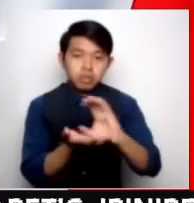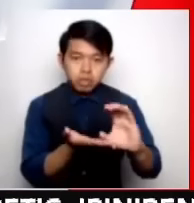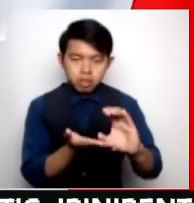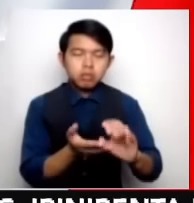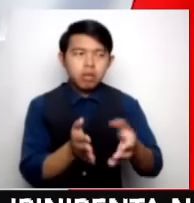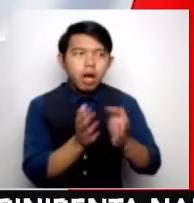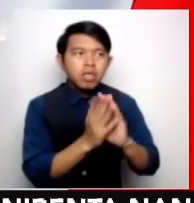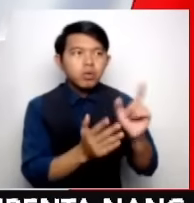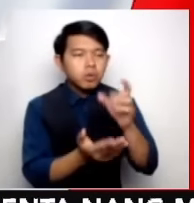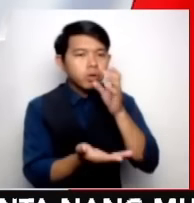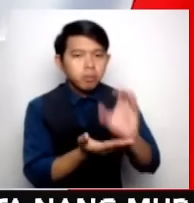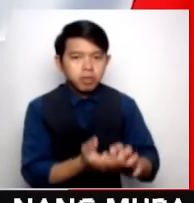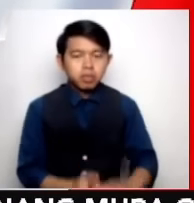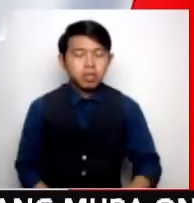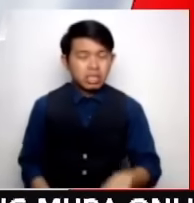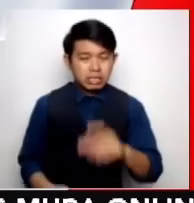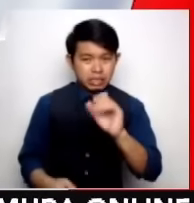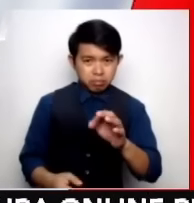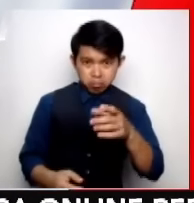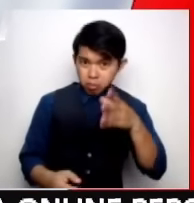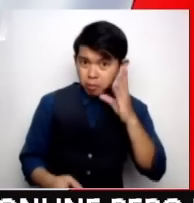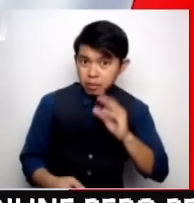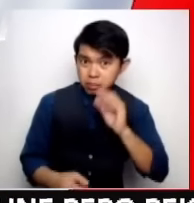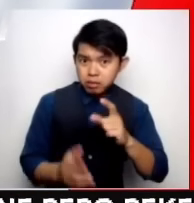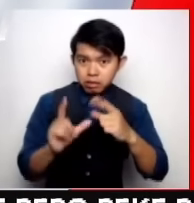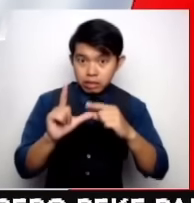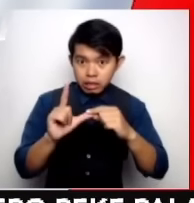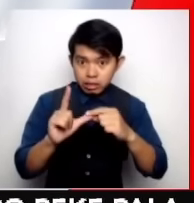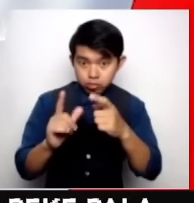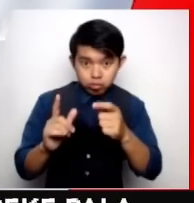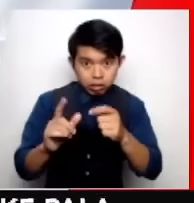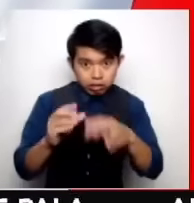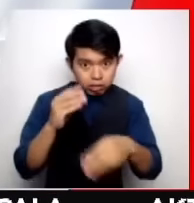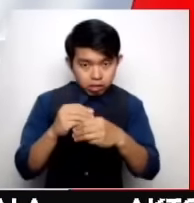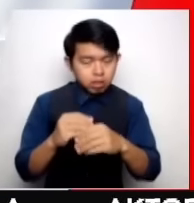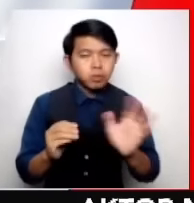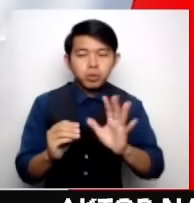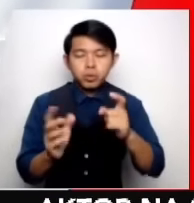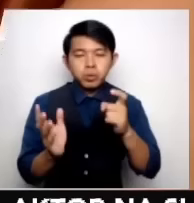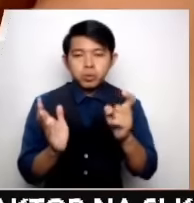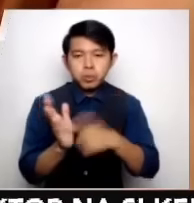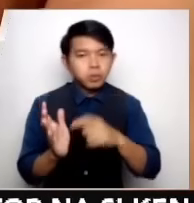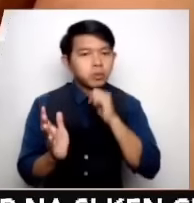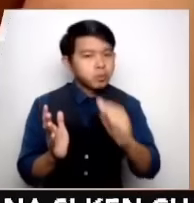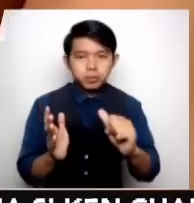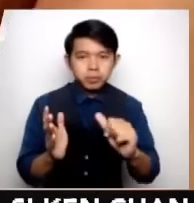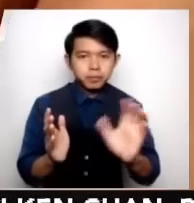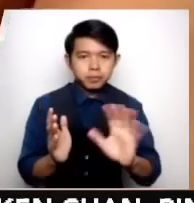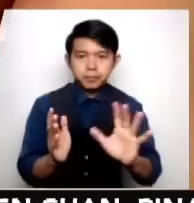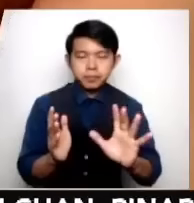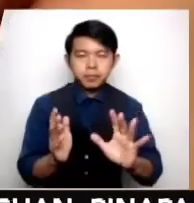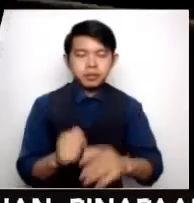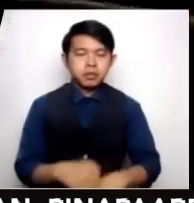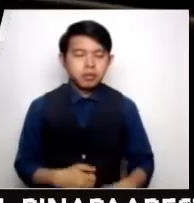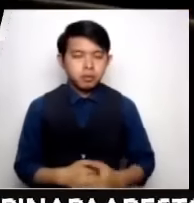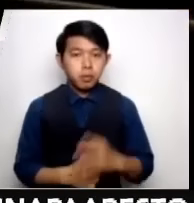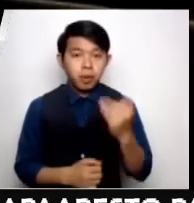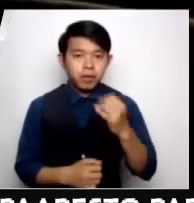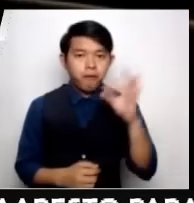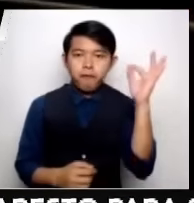link dahil dyan po ang paraan upang ma-redirect kayo sa peking site nila. Rafi Tima nagbabalita para sa